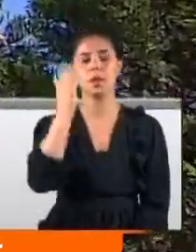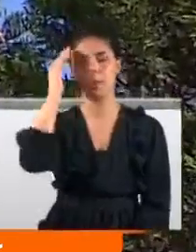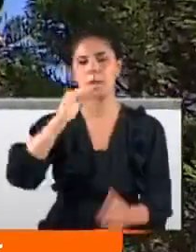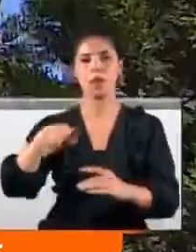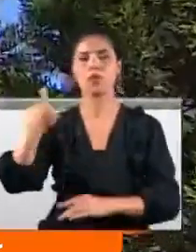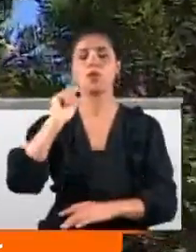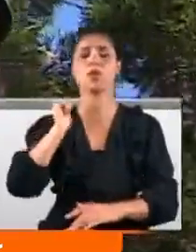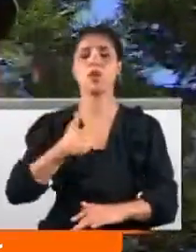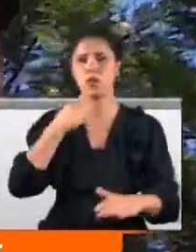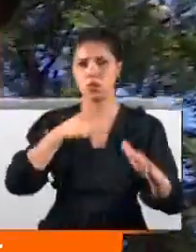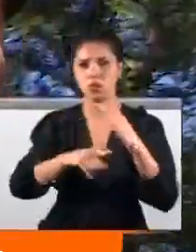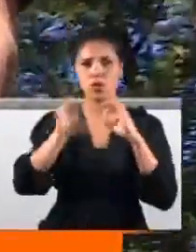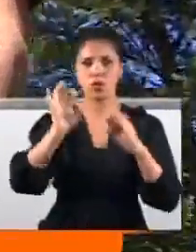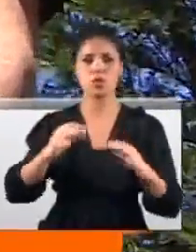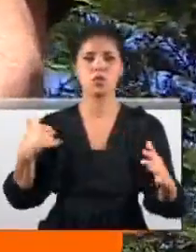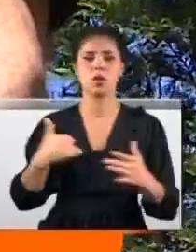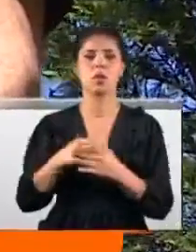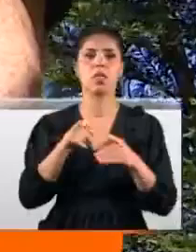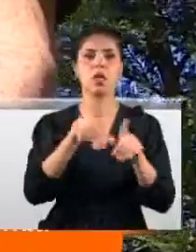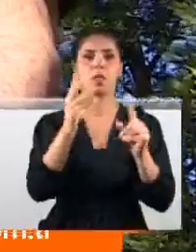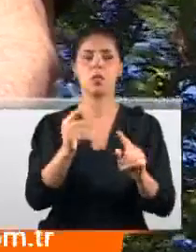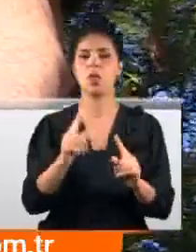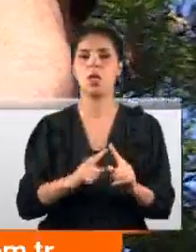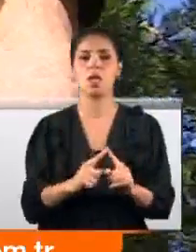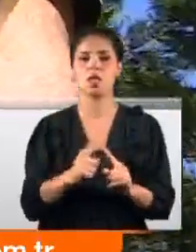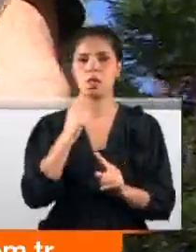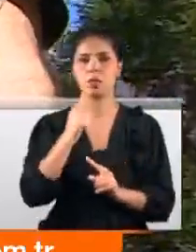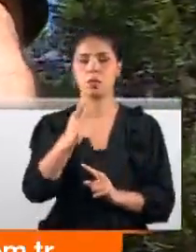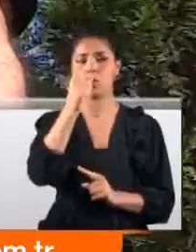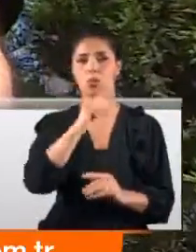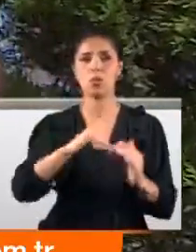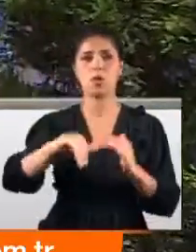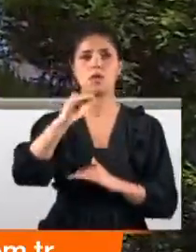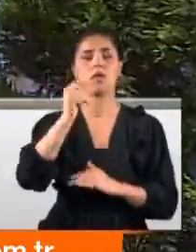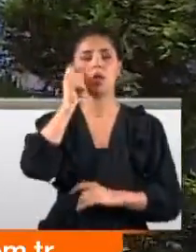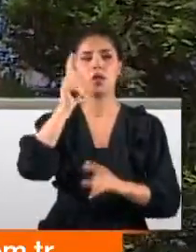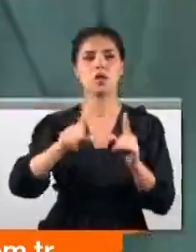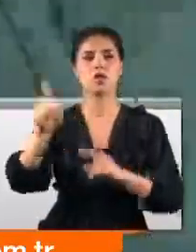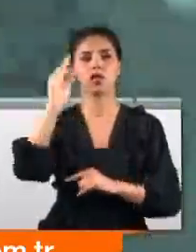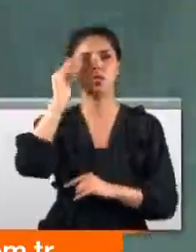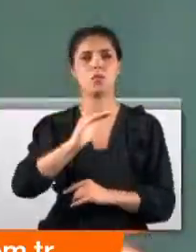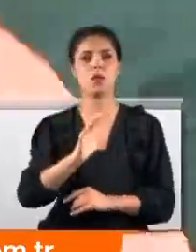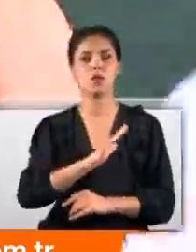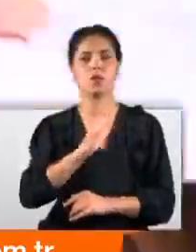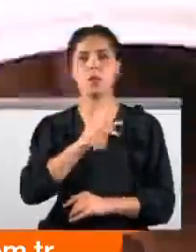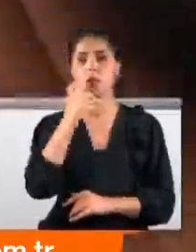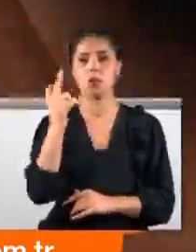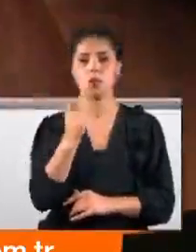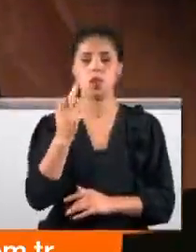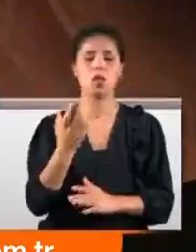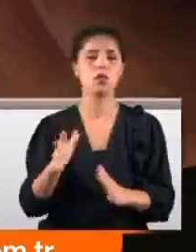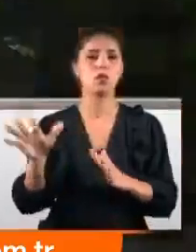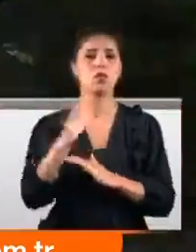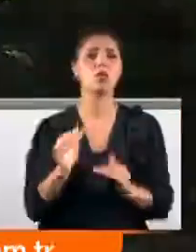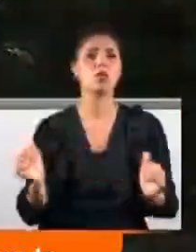savcılığa şikayet yağdı. Şu ana kadar takibi alınan hesap hareketlerinden 100'den fazla mağdur olduğu iddia ediliyor. Vurgunun boyutu da her geçen